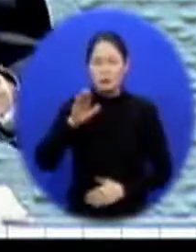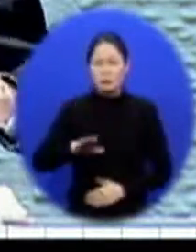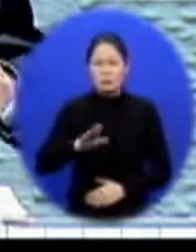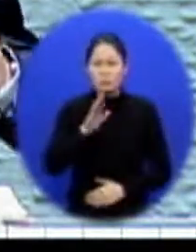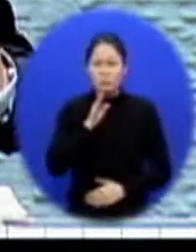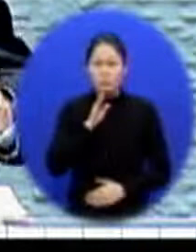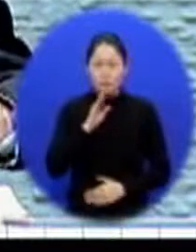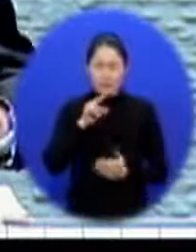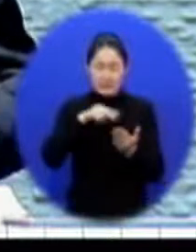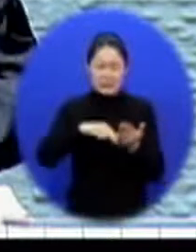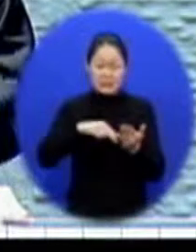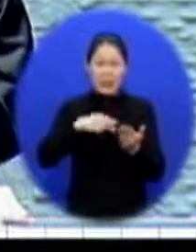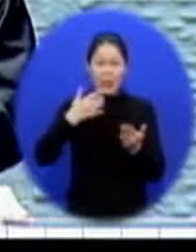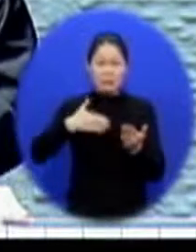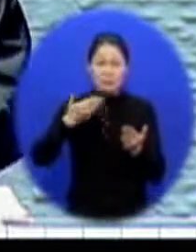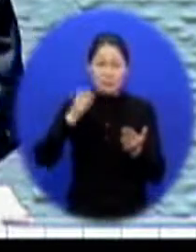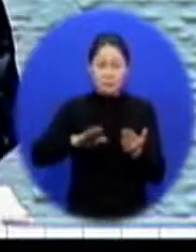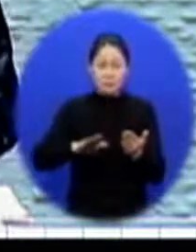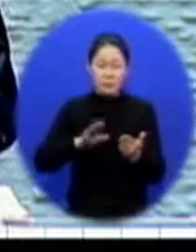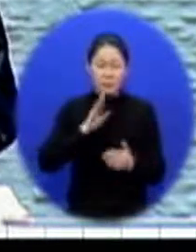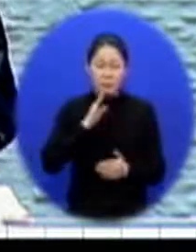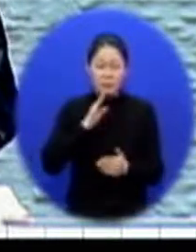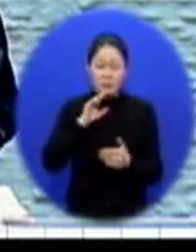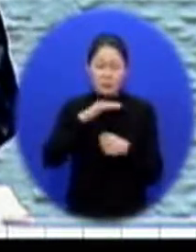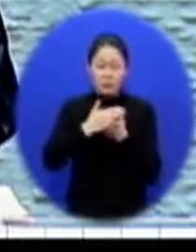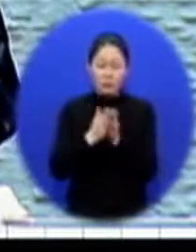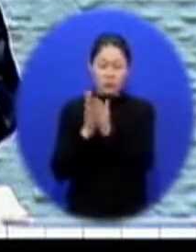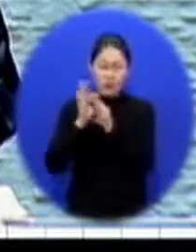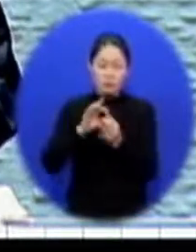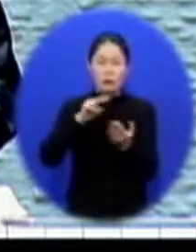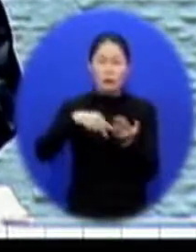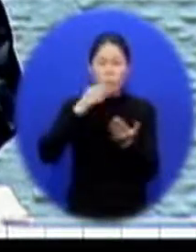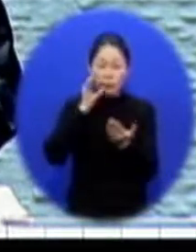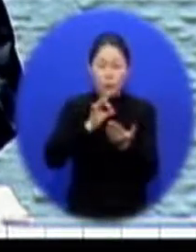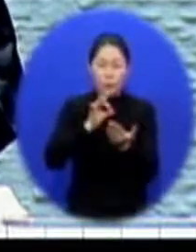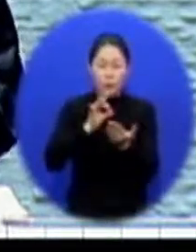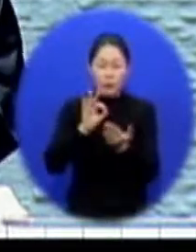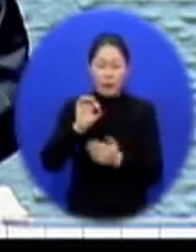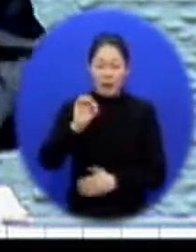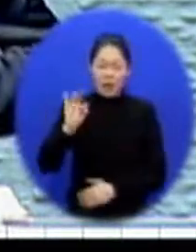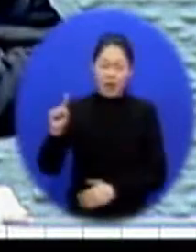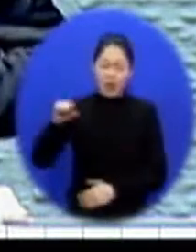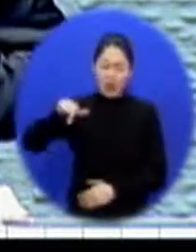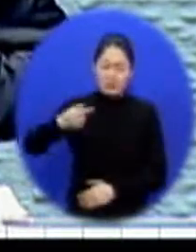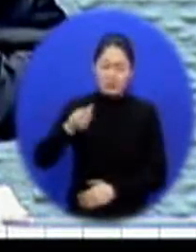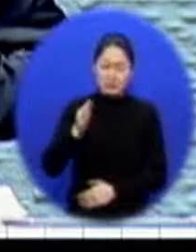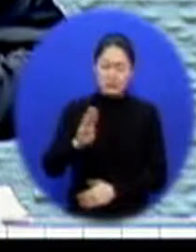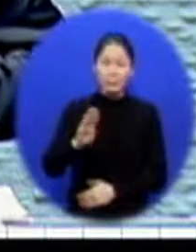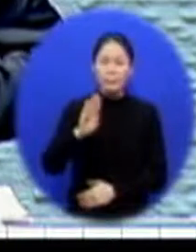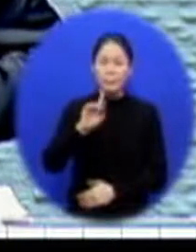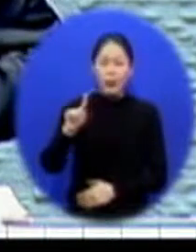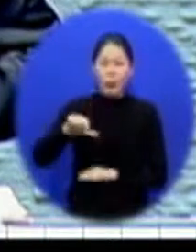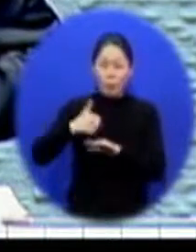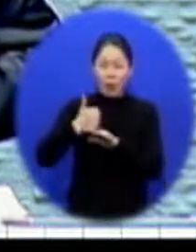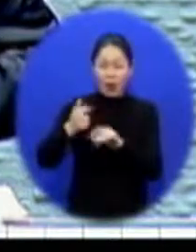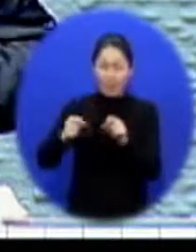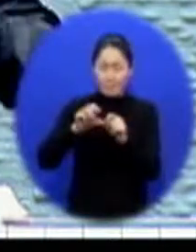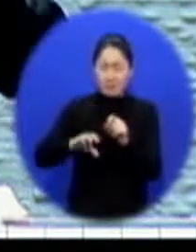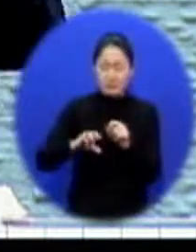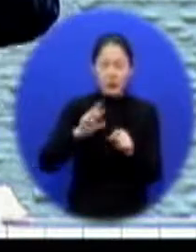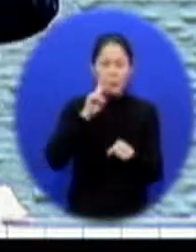일지 않았습니다만 23 질 이어 말씀을 읽어보면 아그립바 왕 앞에서 사도 바울이 재판을 받는 장면이